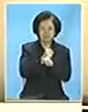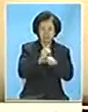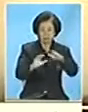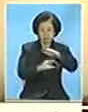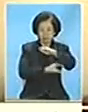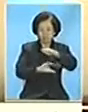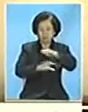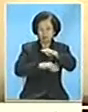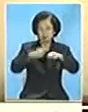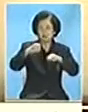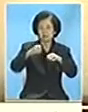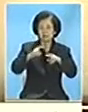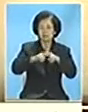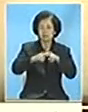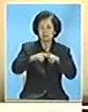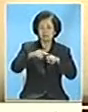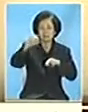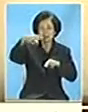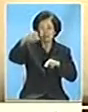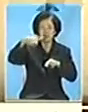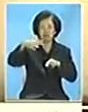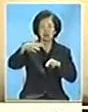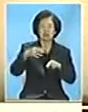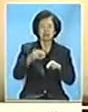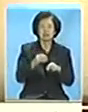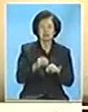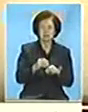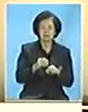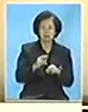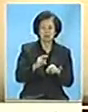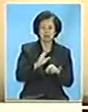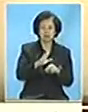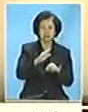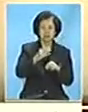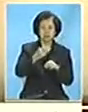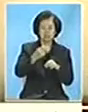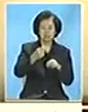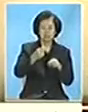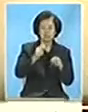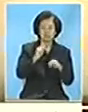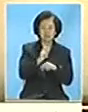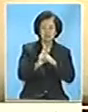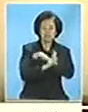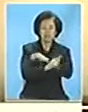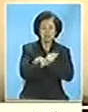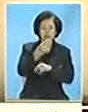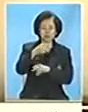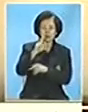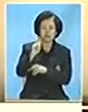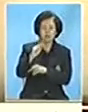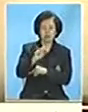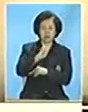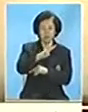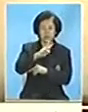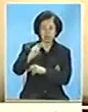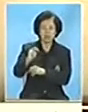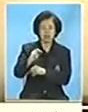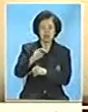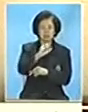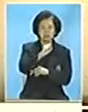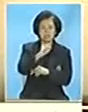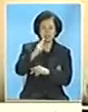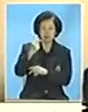ถไฟฟ้ามหานครสายเฉลิมรัชมงคลในท้องที่เขตห้วยขวางเขตวัฒนาเขตสาท